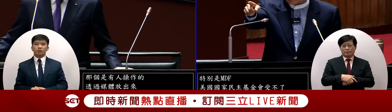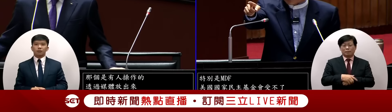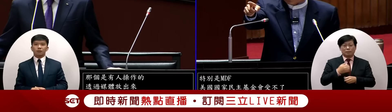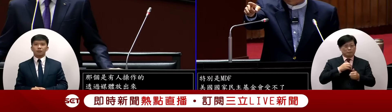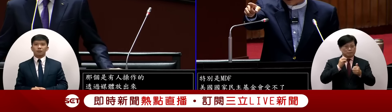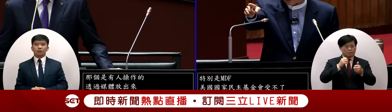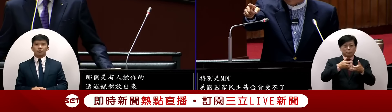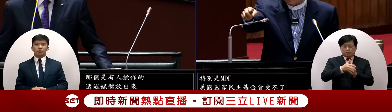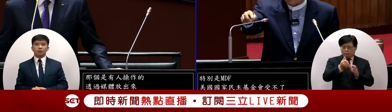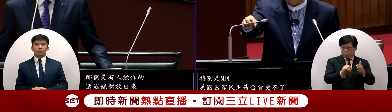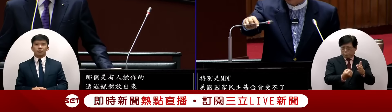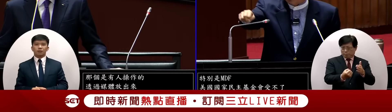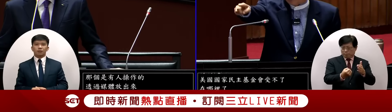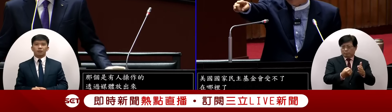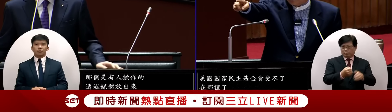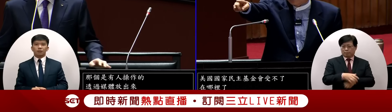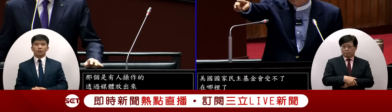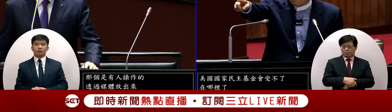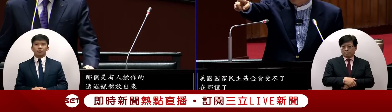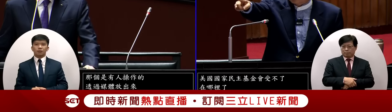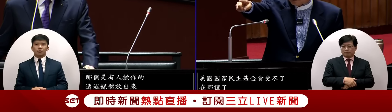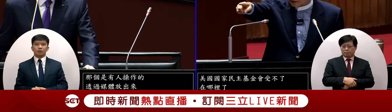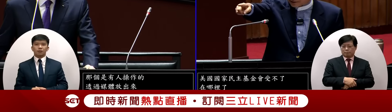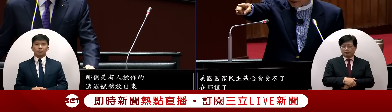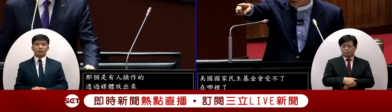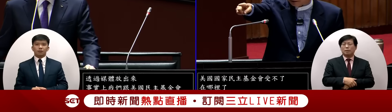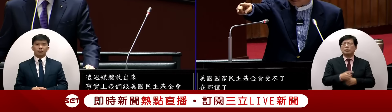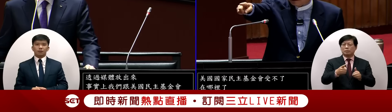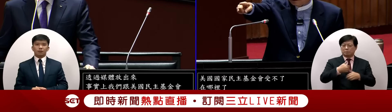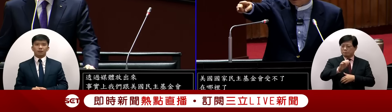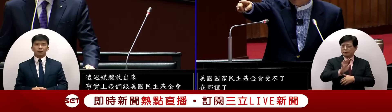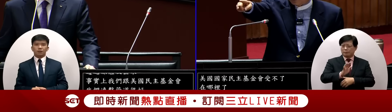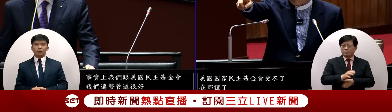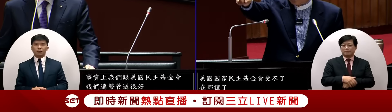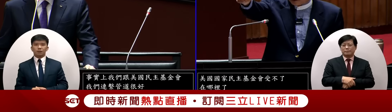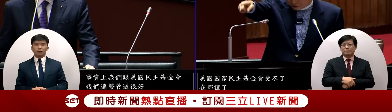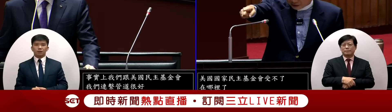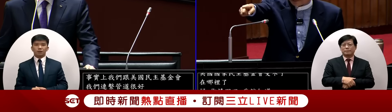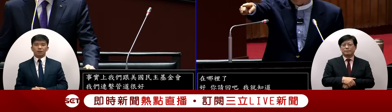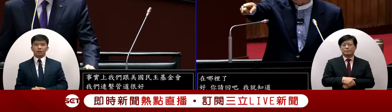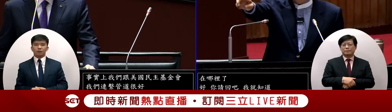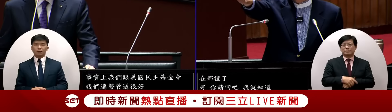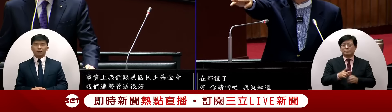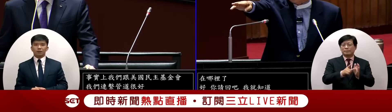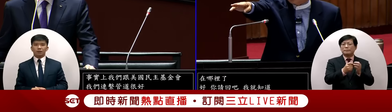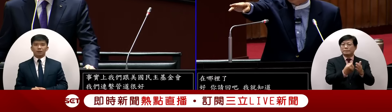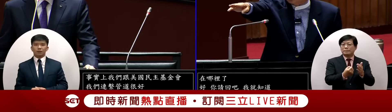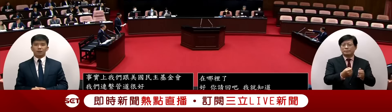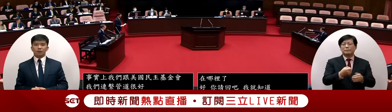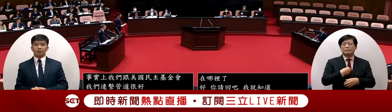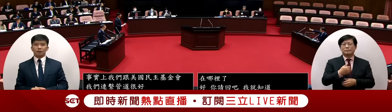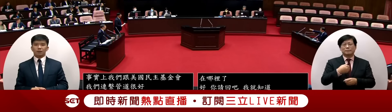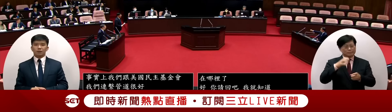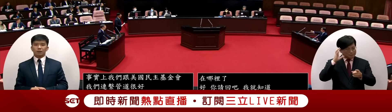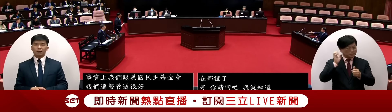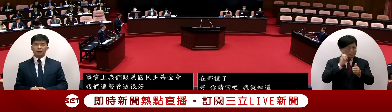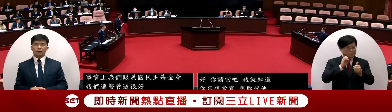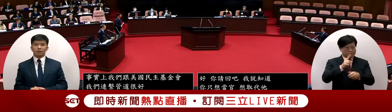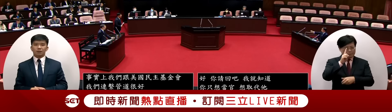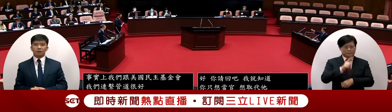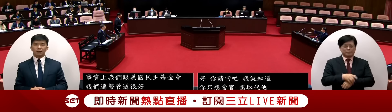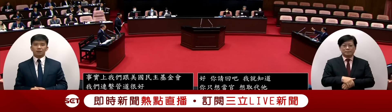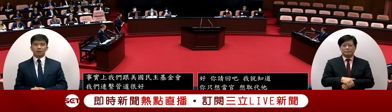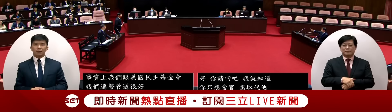句话，先不要走，部长，先不要走，先不要走。你是在那里听我讲一句话就好